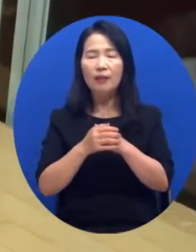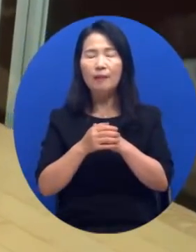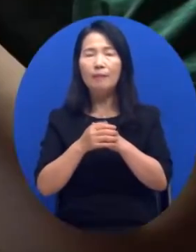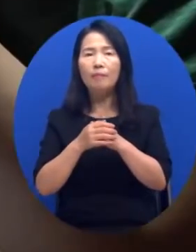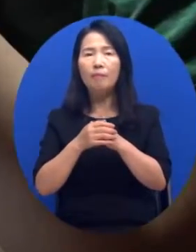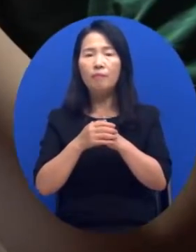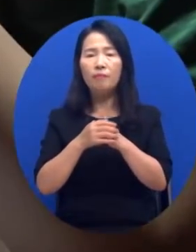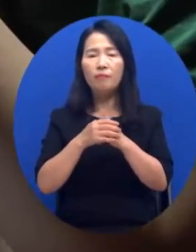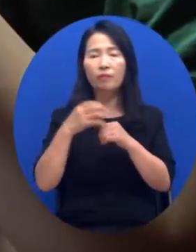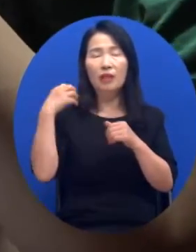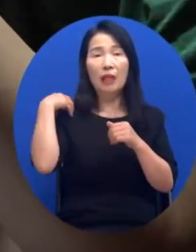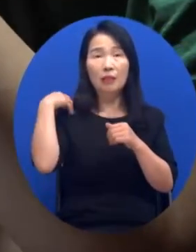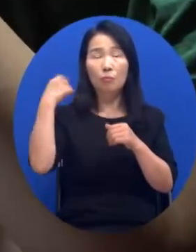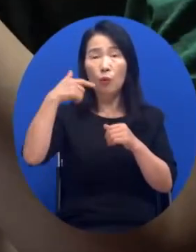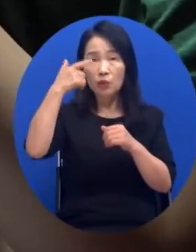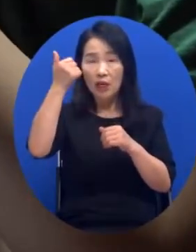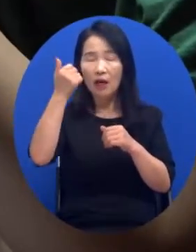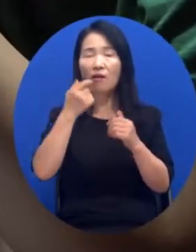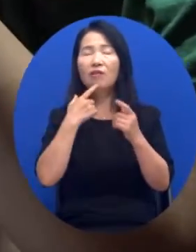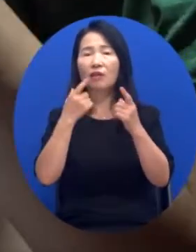천장년 담임 목사인 것처럼